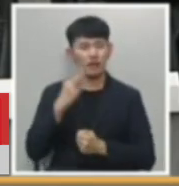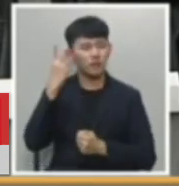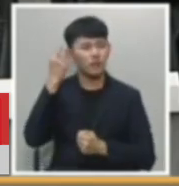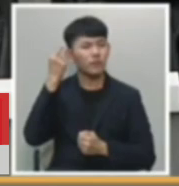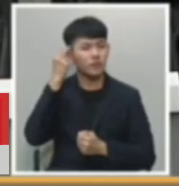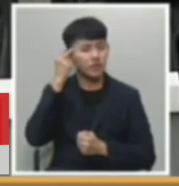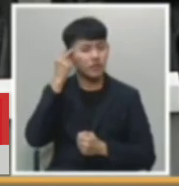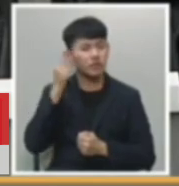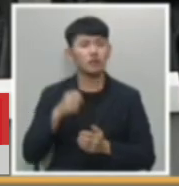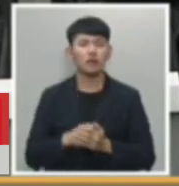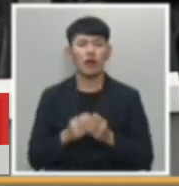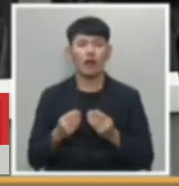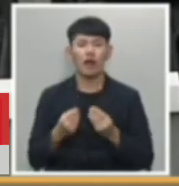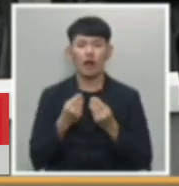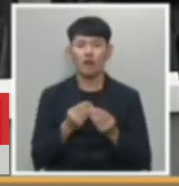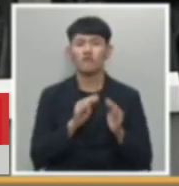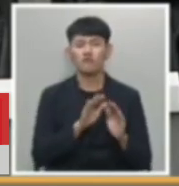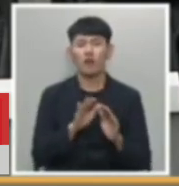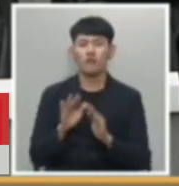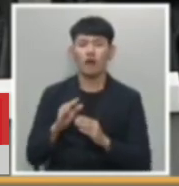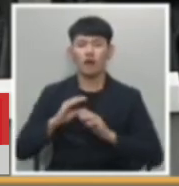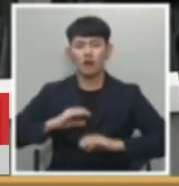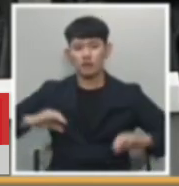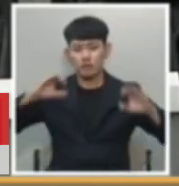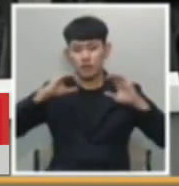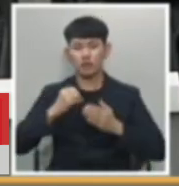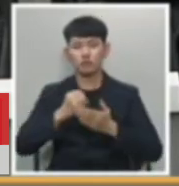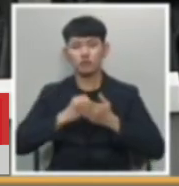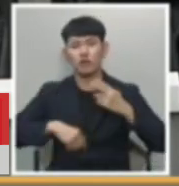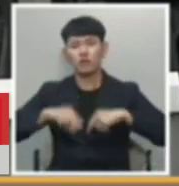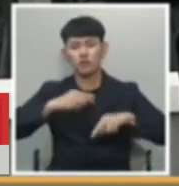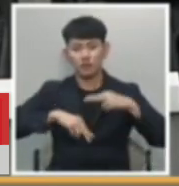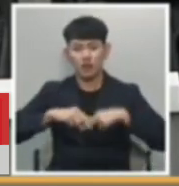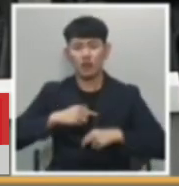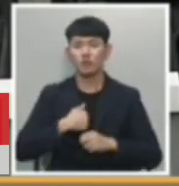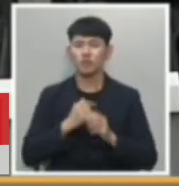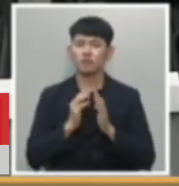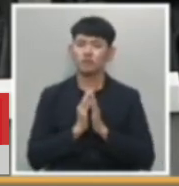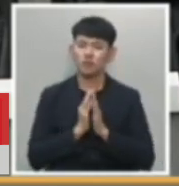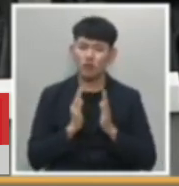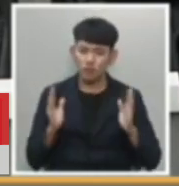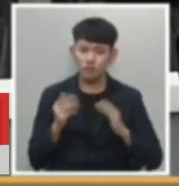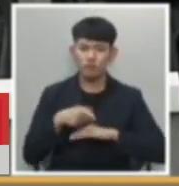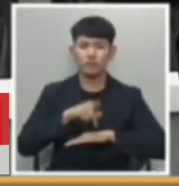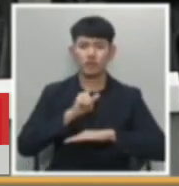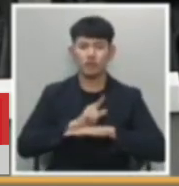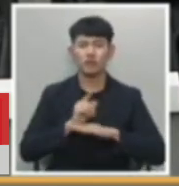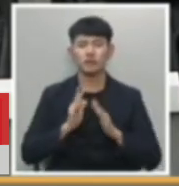งต้องให้ฝากรัฐบาลดูแลตรงนี้นะครับก็ขอกราบขอบพระคุณท่านประธานมากครับขอบคุณมากครับ